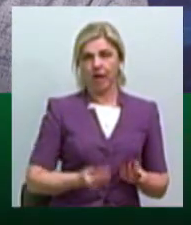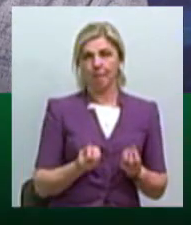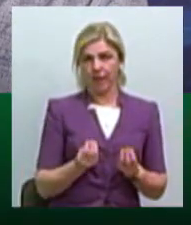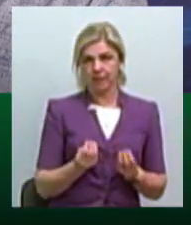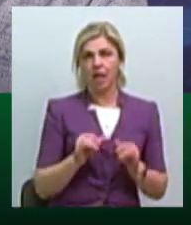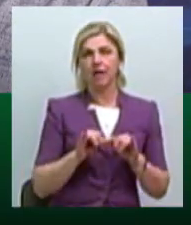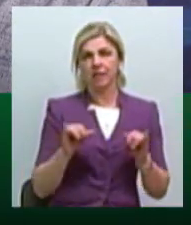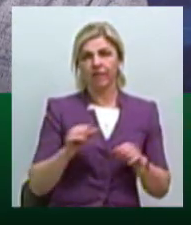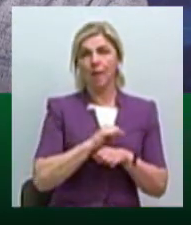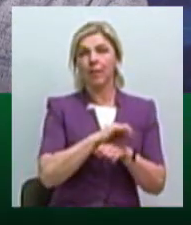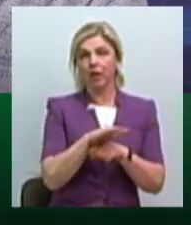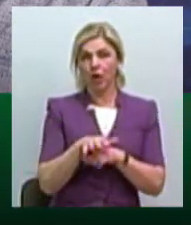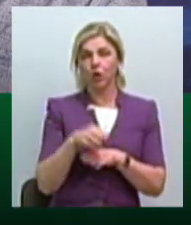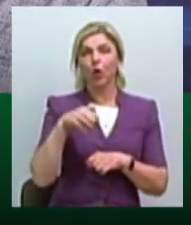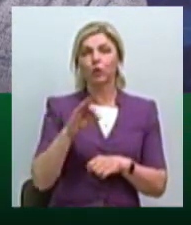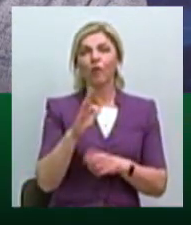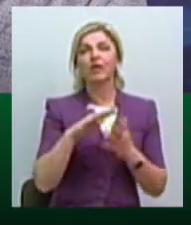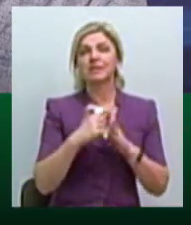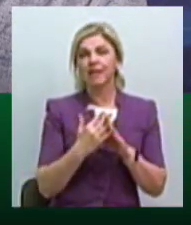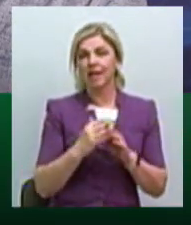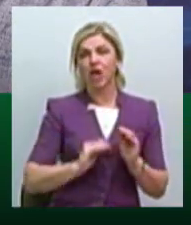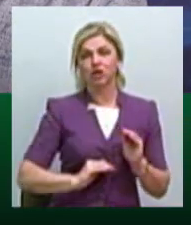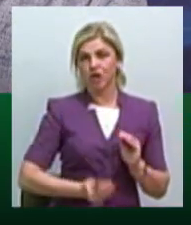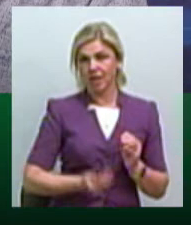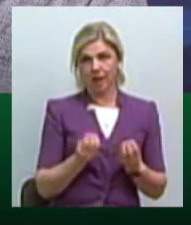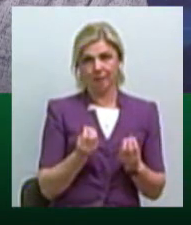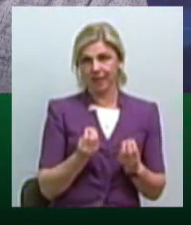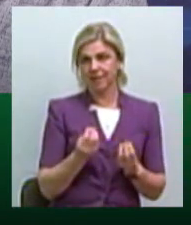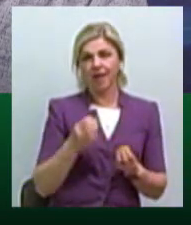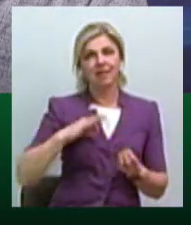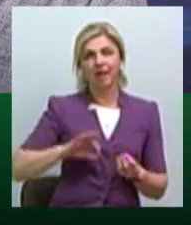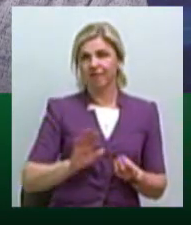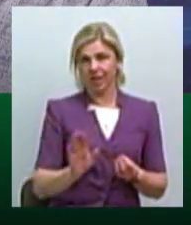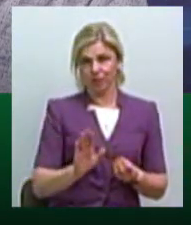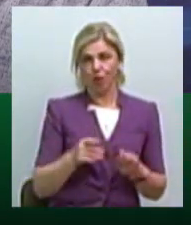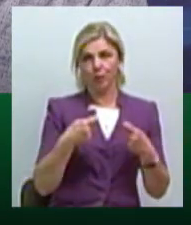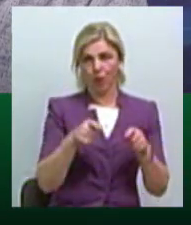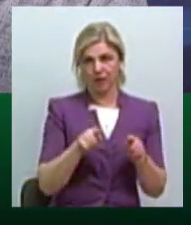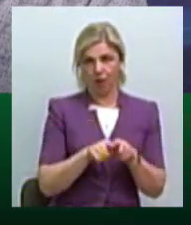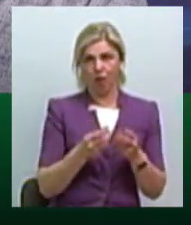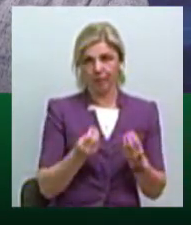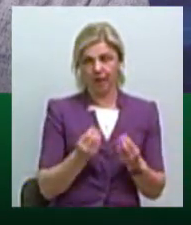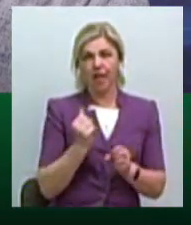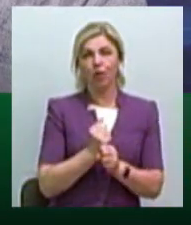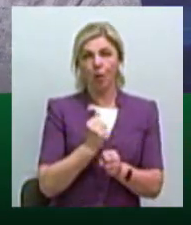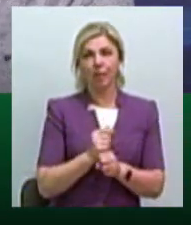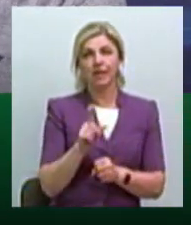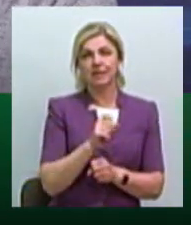мережі, то в селах приватному бізнесу не цікаво вкладати такі кошти і робилося за